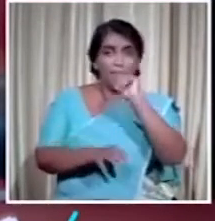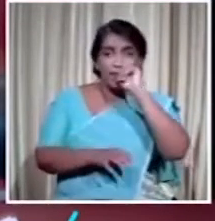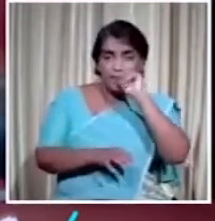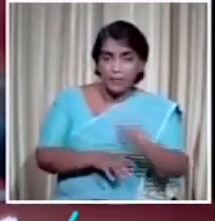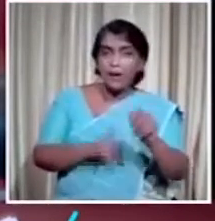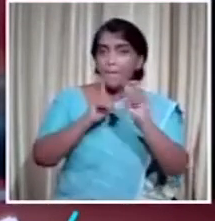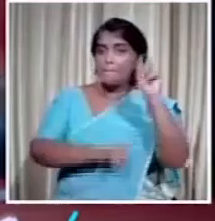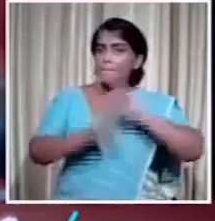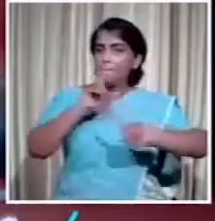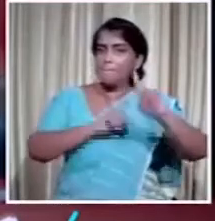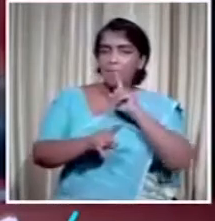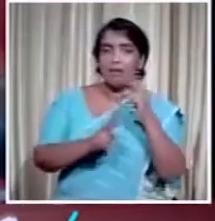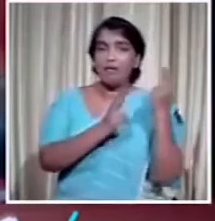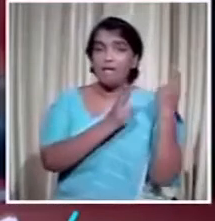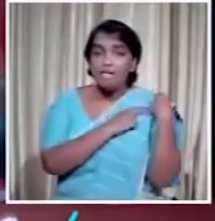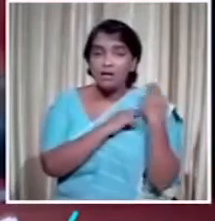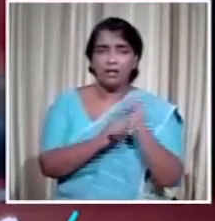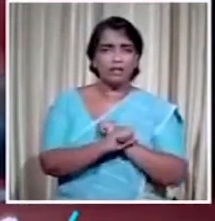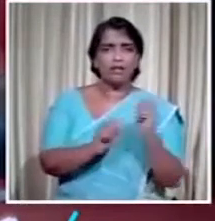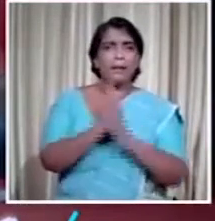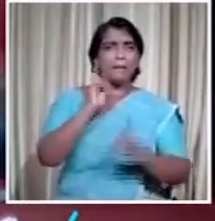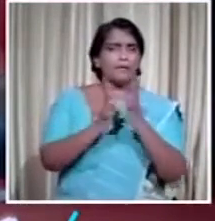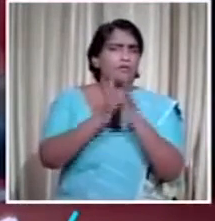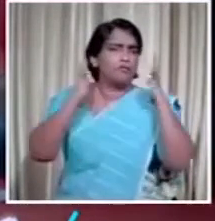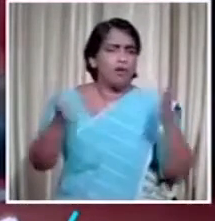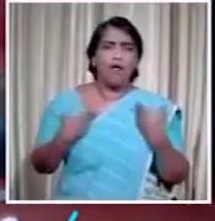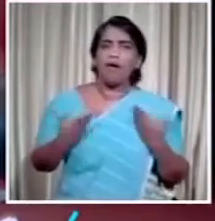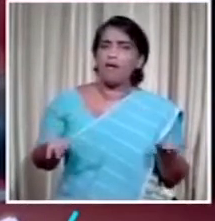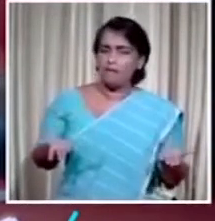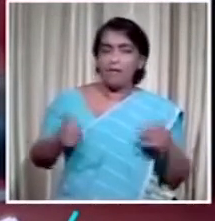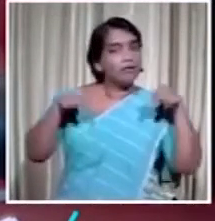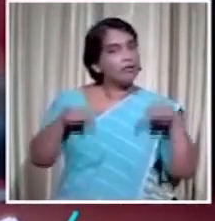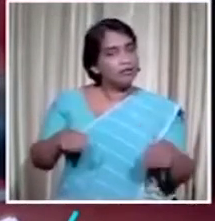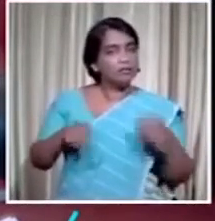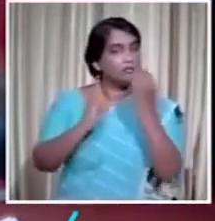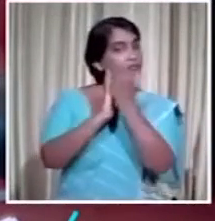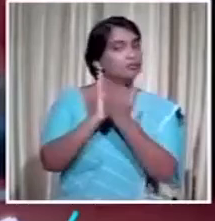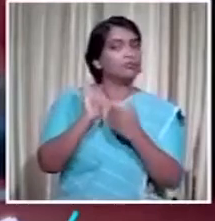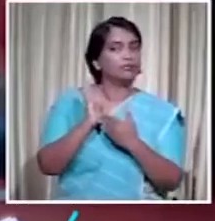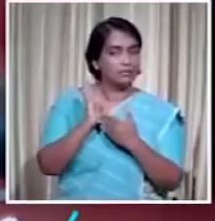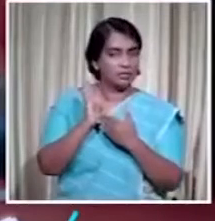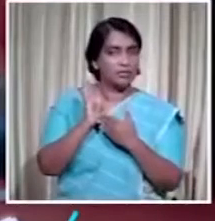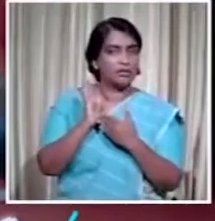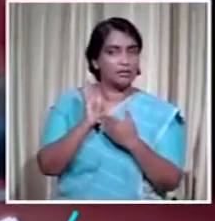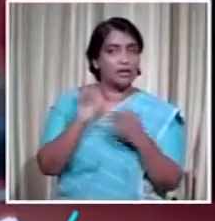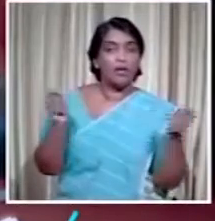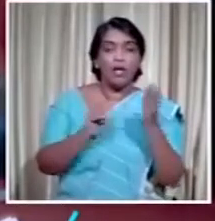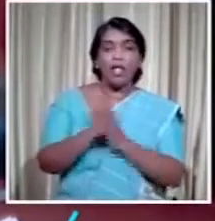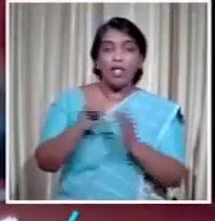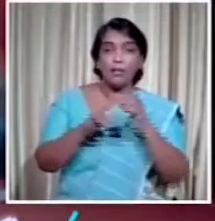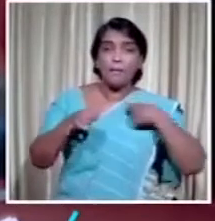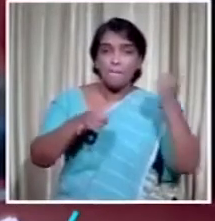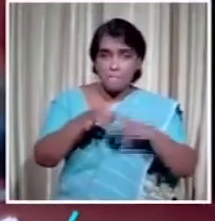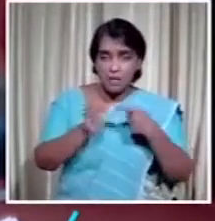මේ පාර්ලිමේන්තුවට වග නොකියන අමාත්‍යංශ ගණනාවක් තිබෙනවා දැන් අද මේ න්‍යායපත්‍රයේ ගරු මන්ත්‍රීතුමා වෙනද අමාත්‍යතුමාගෙන් ඇසීමට